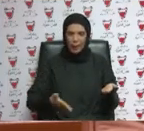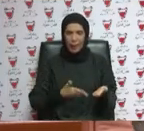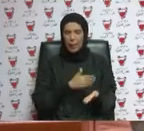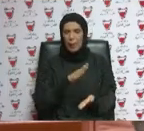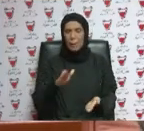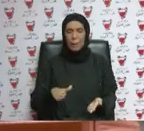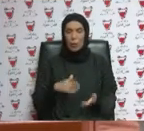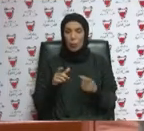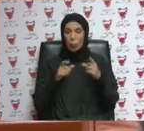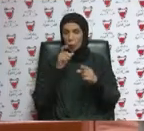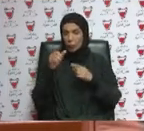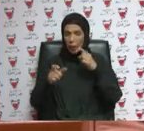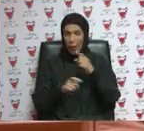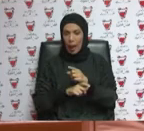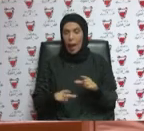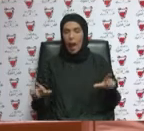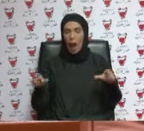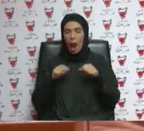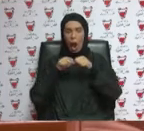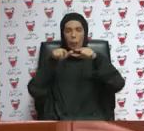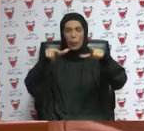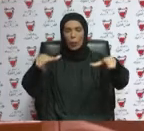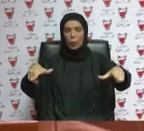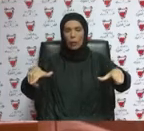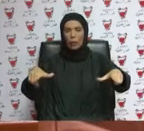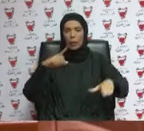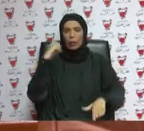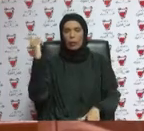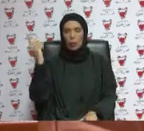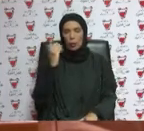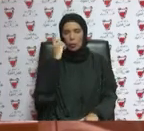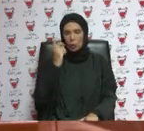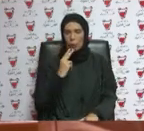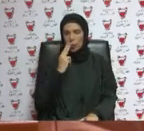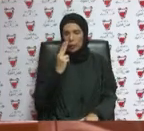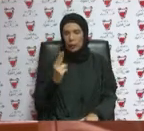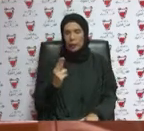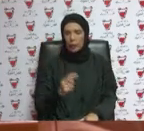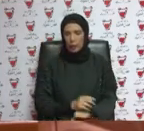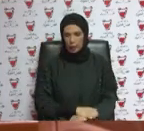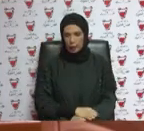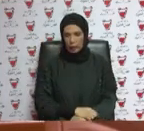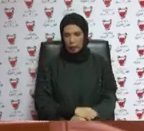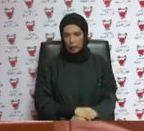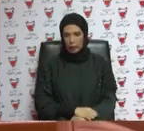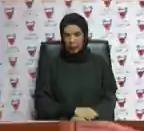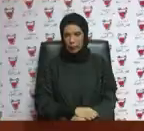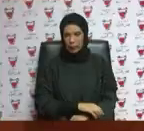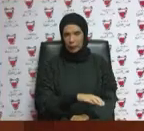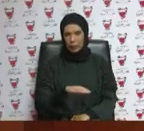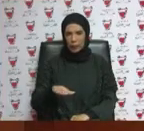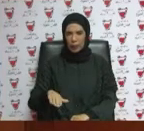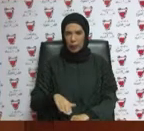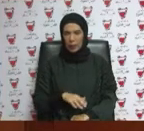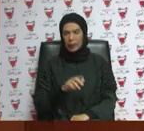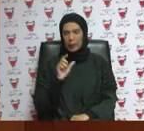لما نتابع الأخبار الموجودة في كل من بقاع العالم نجد أن الكلمة بين كل هؤلاء هي كلمة